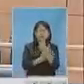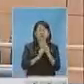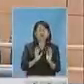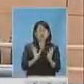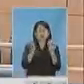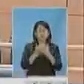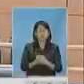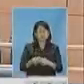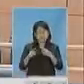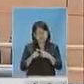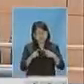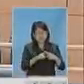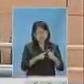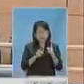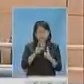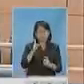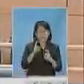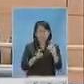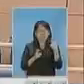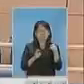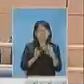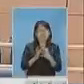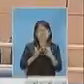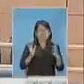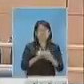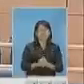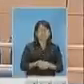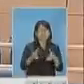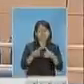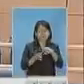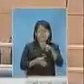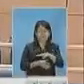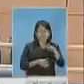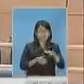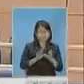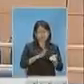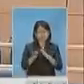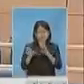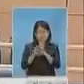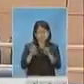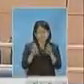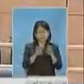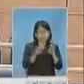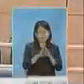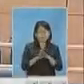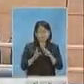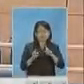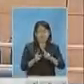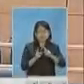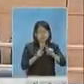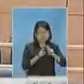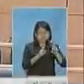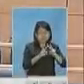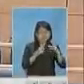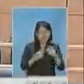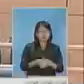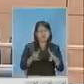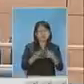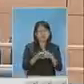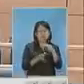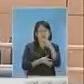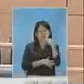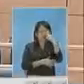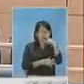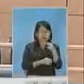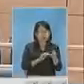บาดเจ็บล้มตายมากมายพรรคไทยรักไทยถูกยุบ 2-3รอบพรรคชาติไทยถูกยุบ